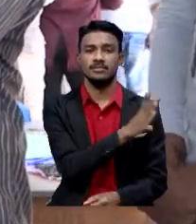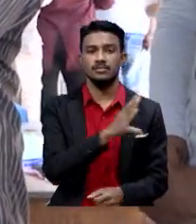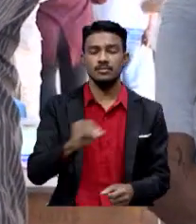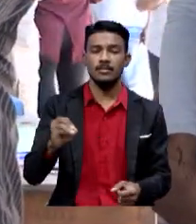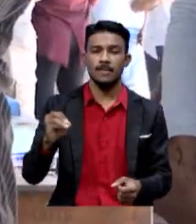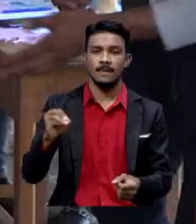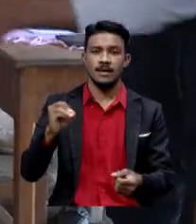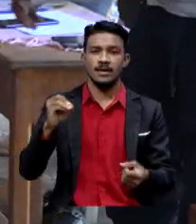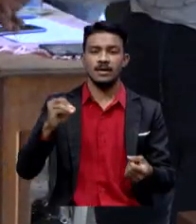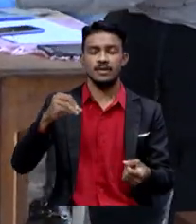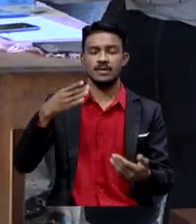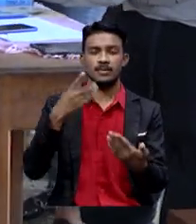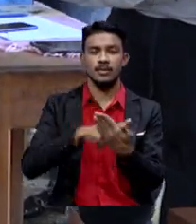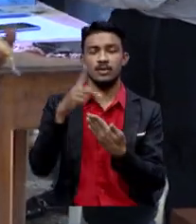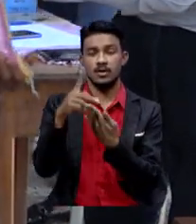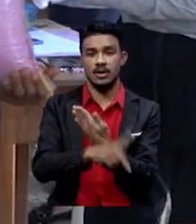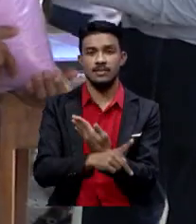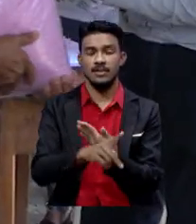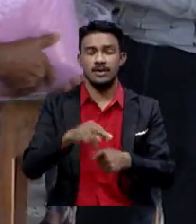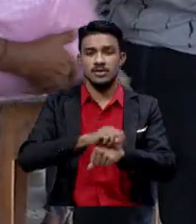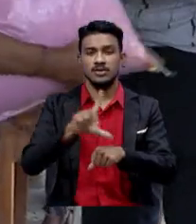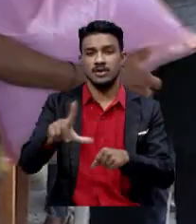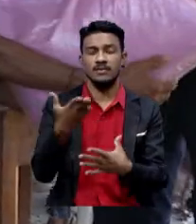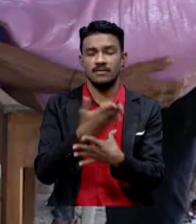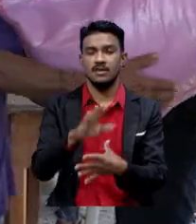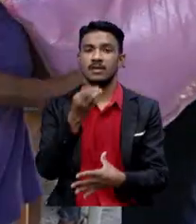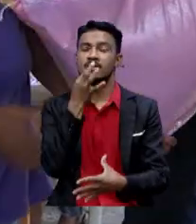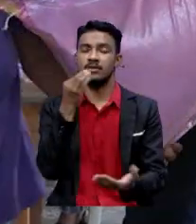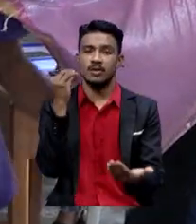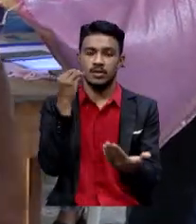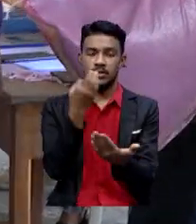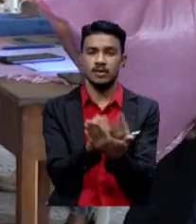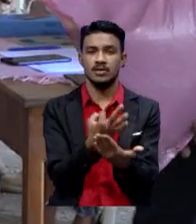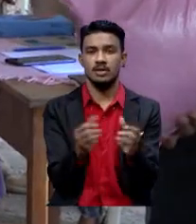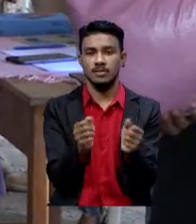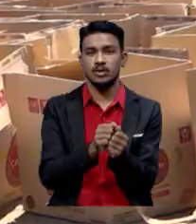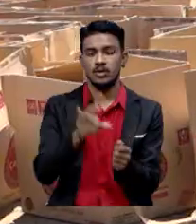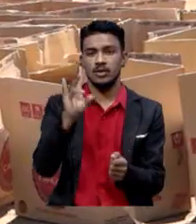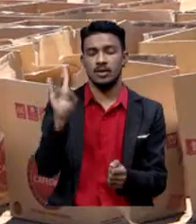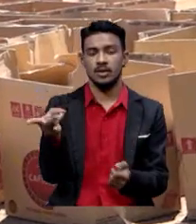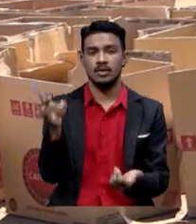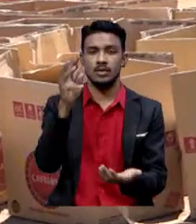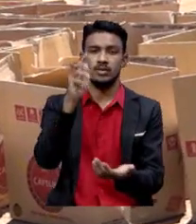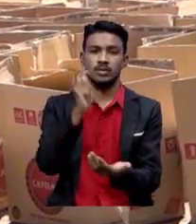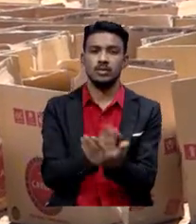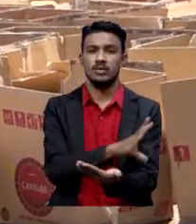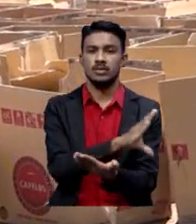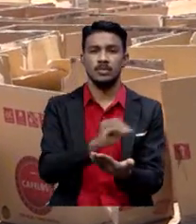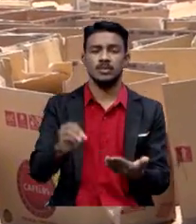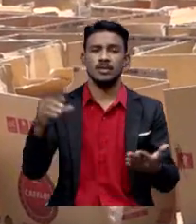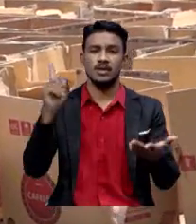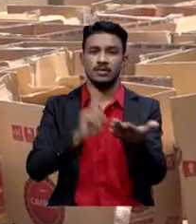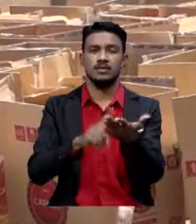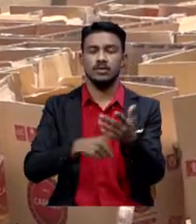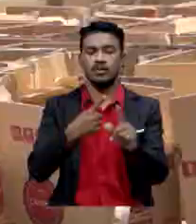nacional cesta básica fase da huluk o orçamento to com hitunul resin mas que nune hetan crítica makasu si